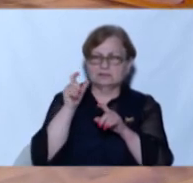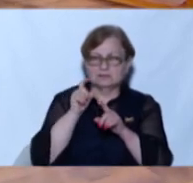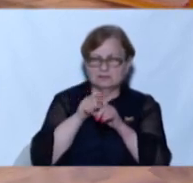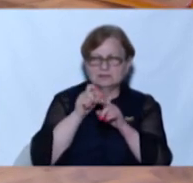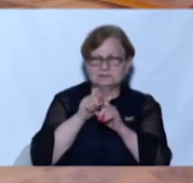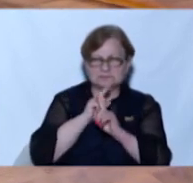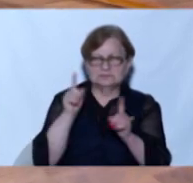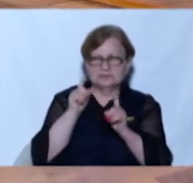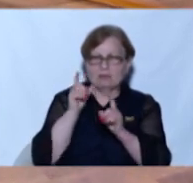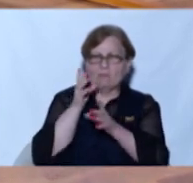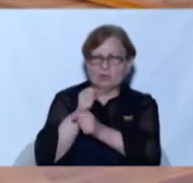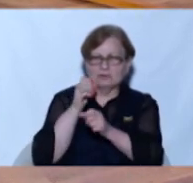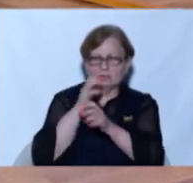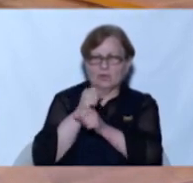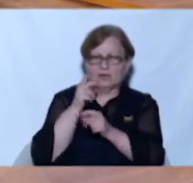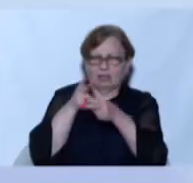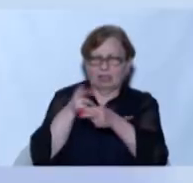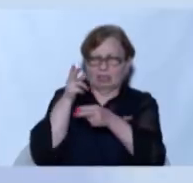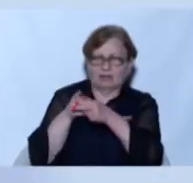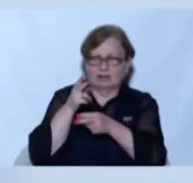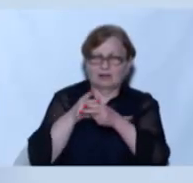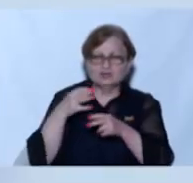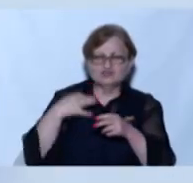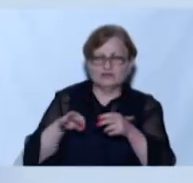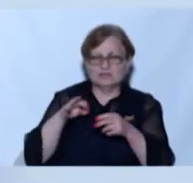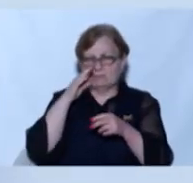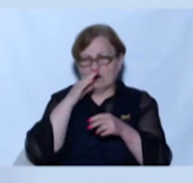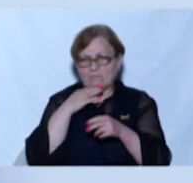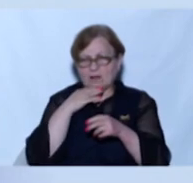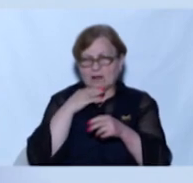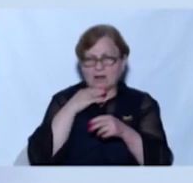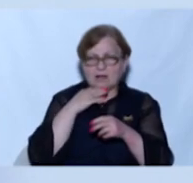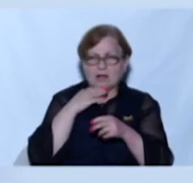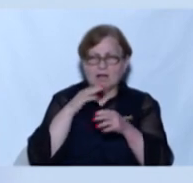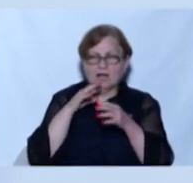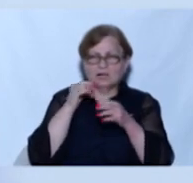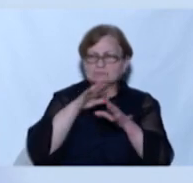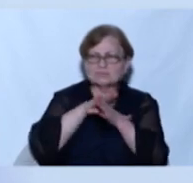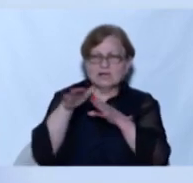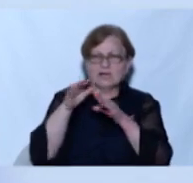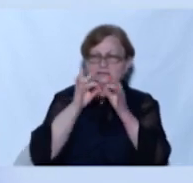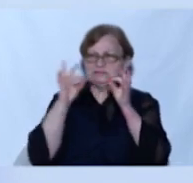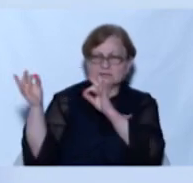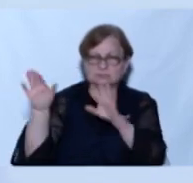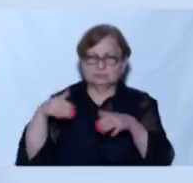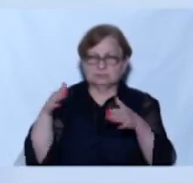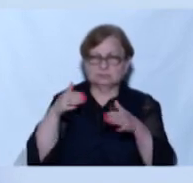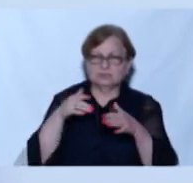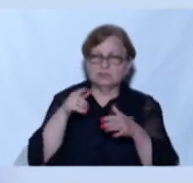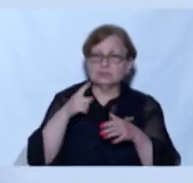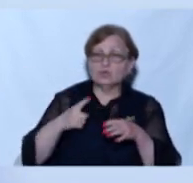საოცარი ფრაზები, რაც ყურში აქვს, ხო? აი შვილი, მამა, როგორ ნაგალეჯად მოდის ეს ფრაზები. დიდო